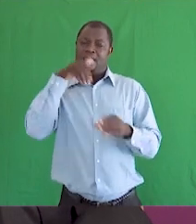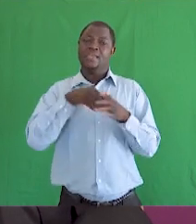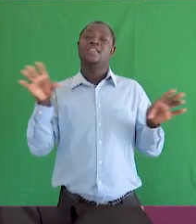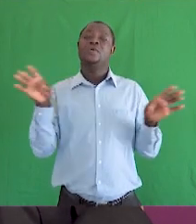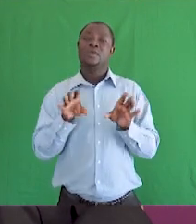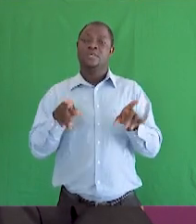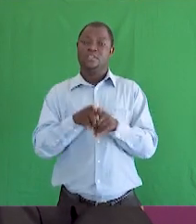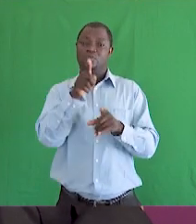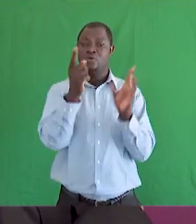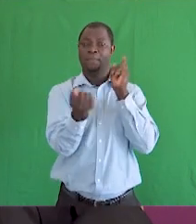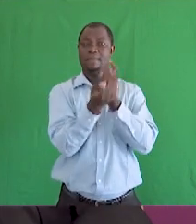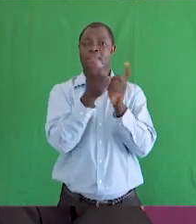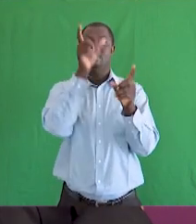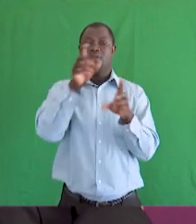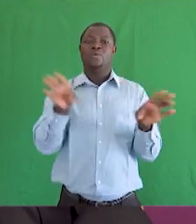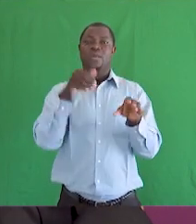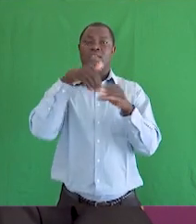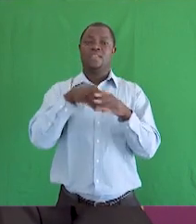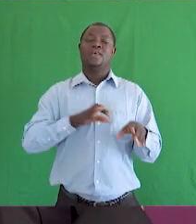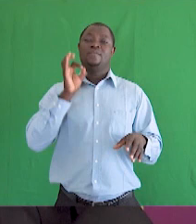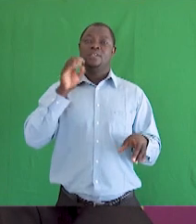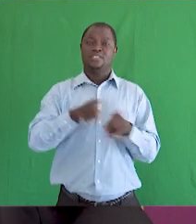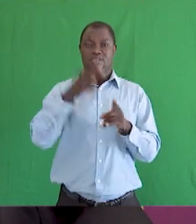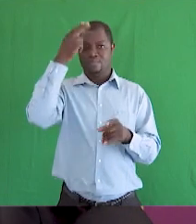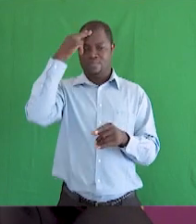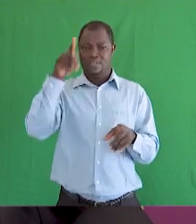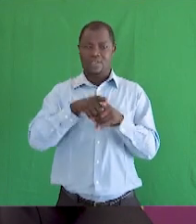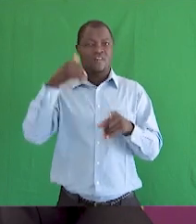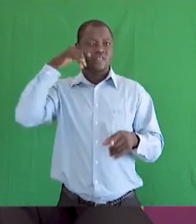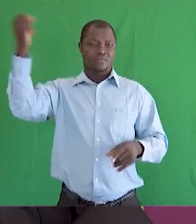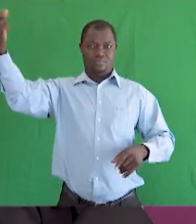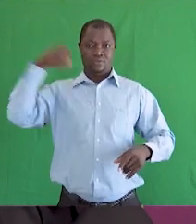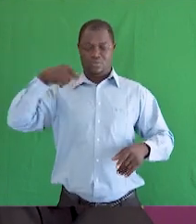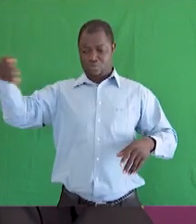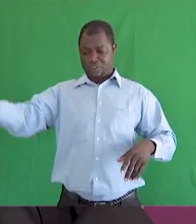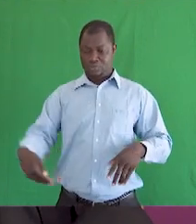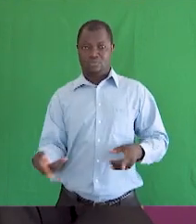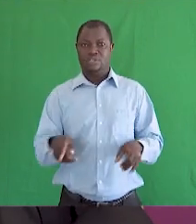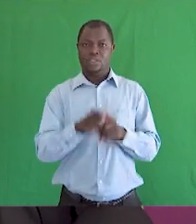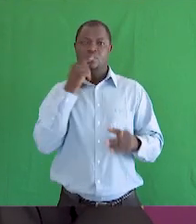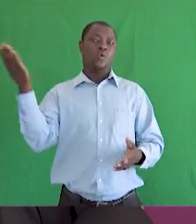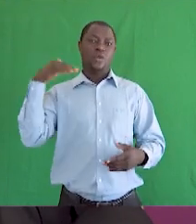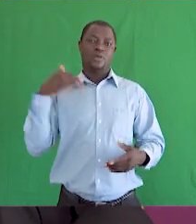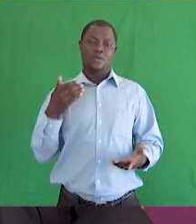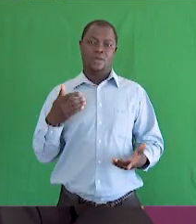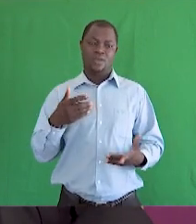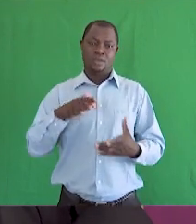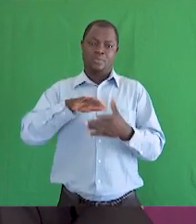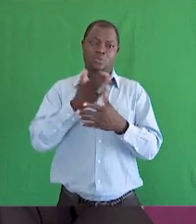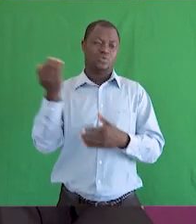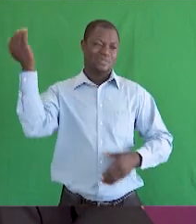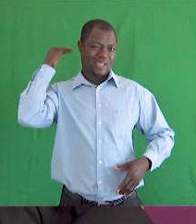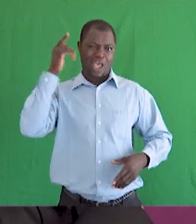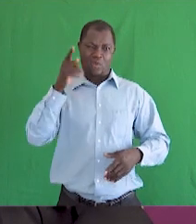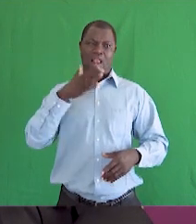Chisamba. Wasangana na mchazo ndi danu shandira urumi ndese mpurisa. Ndinungu fundi wakana pakatupe usiku huya kuno. Asiwa ni kutu wakambo dana na